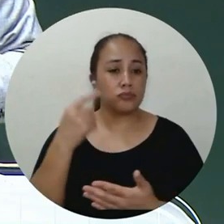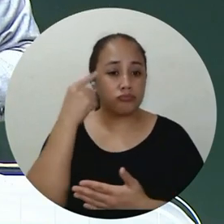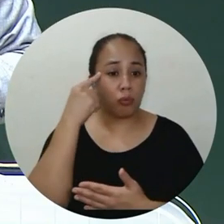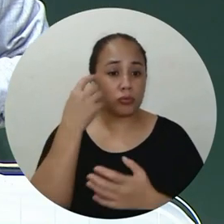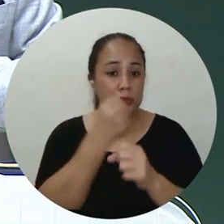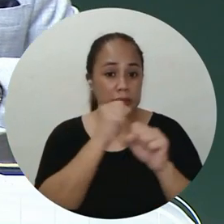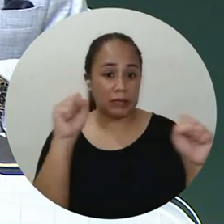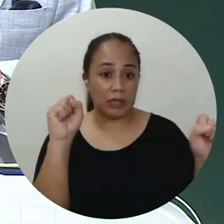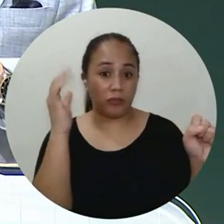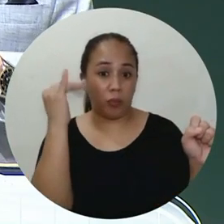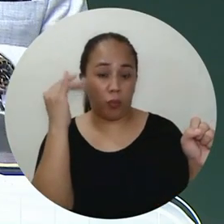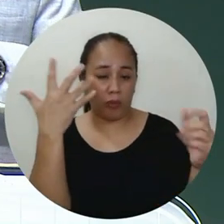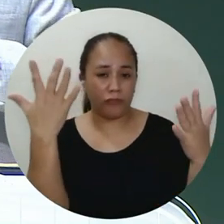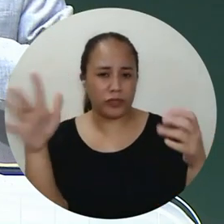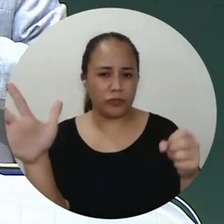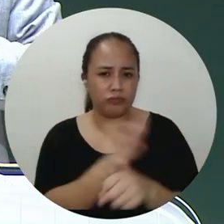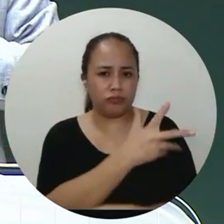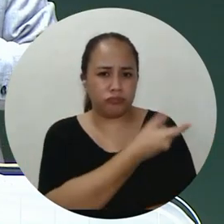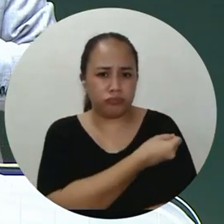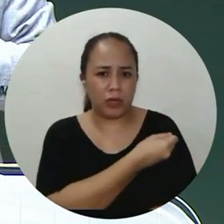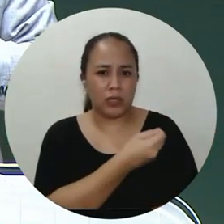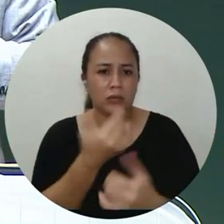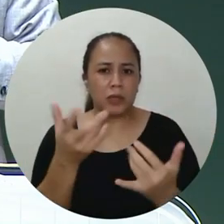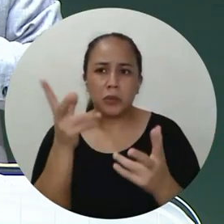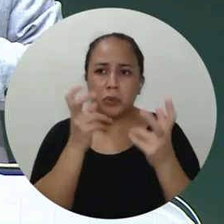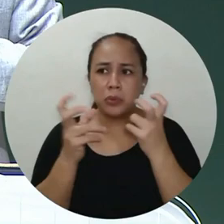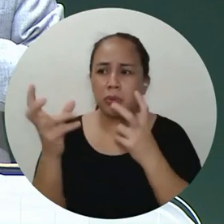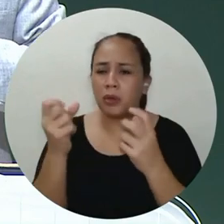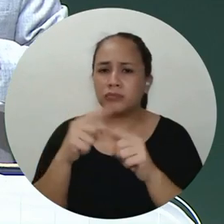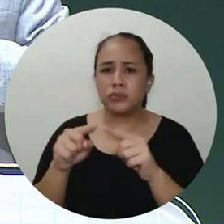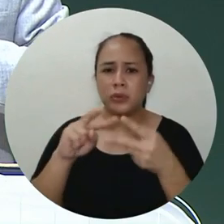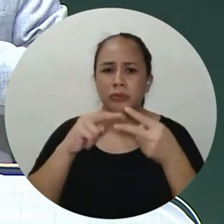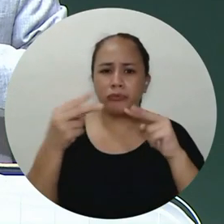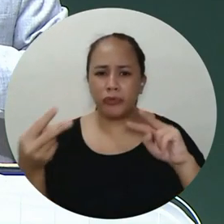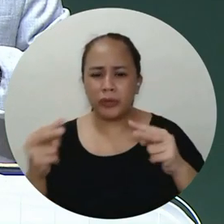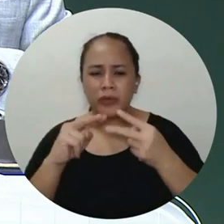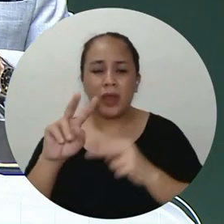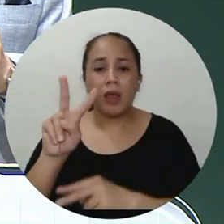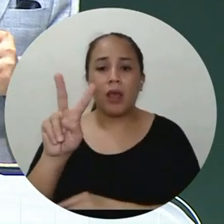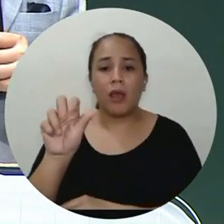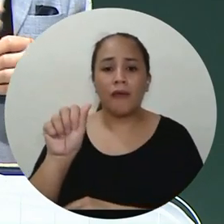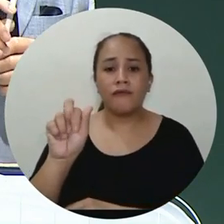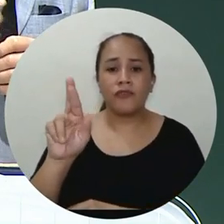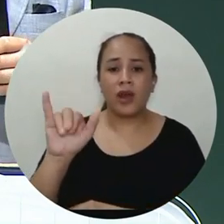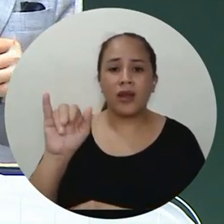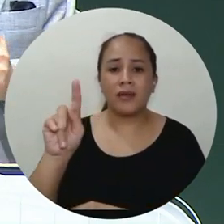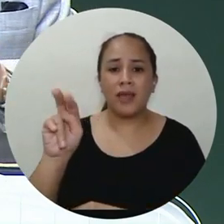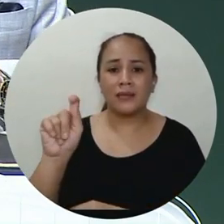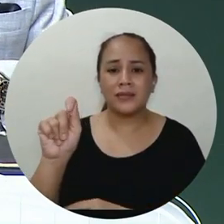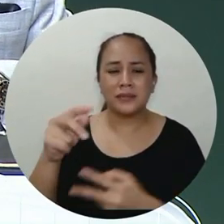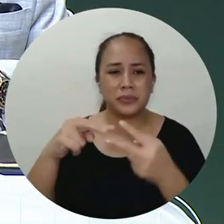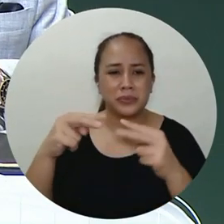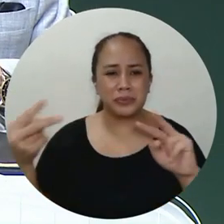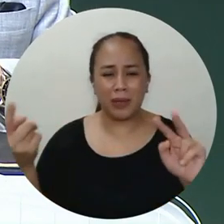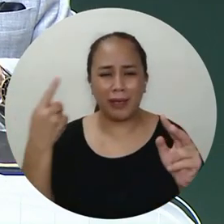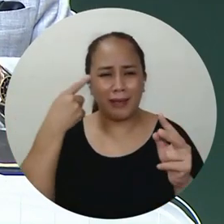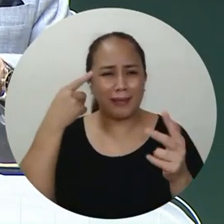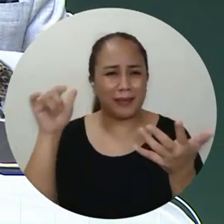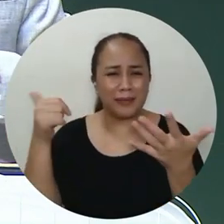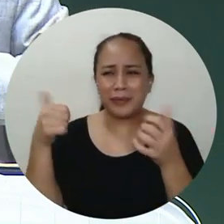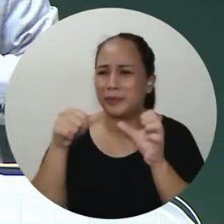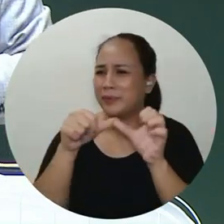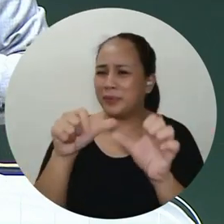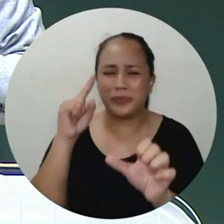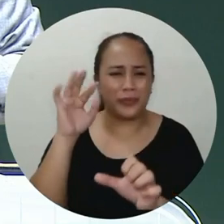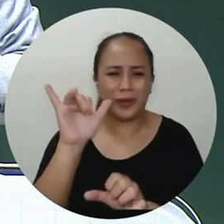I've been fully vaccinated, but then I'm hearing news about all these variants and mutated viruses. So I think this will go forever. 이전하고는 완전히